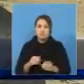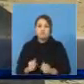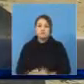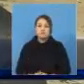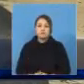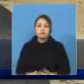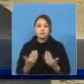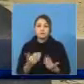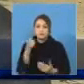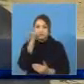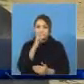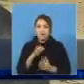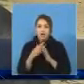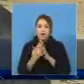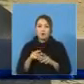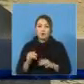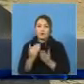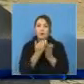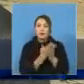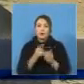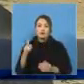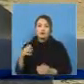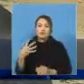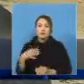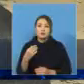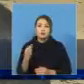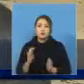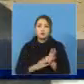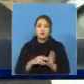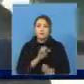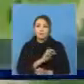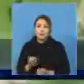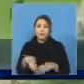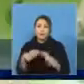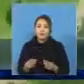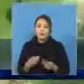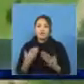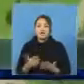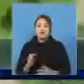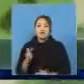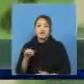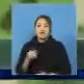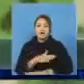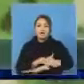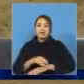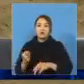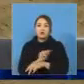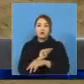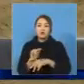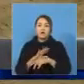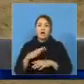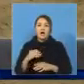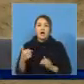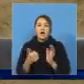таңда биылғы жылы ауылым ел бесігі бағдарламасымен 149 миллион теңге ақша бөлінді. Ал даңғыл аллеясының құрылысына 64